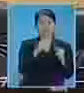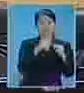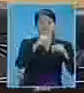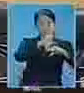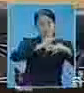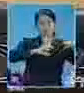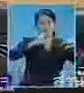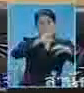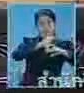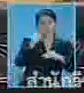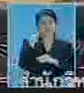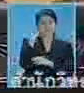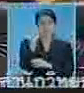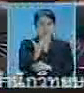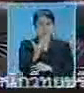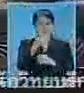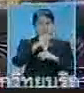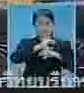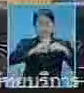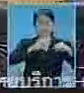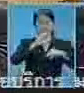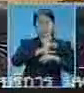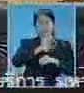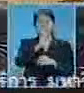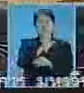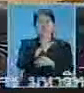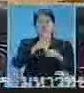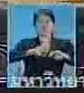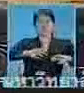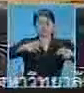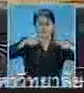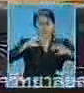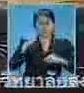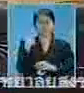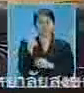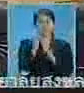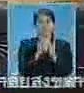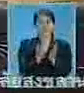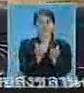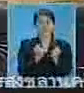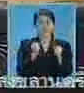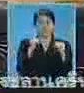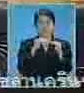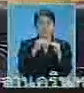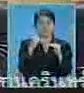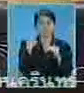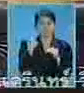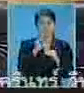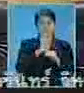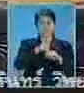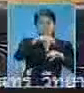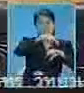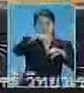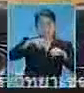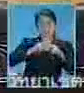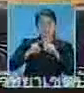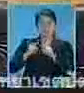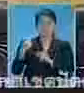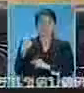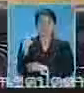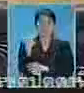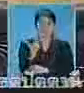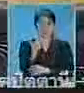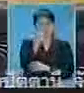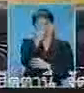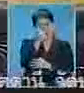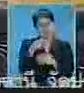การที่เป็นสลากการกุศลของรัฐบาลนี้มีผู้ได้รับสิทธิ์ไป3บริษัทด้วยกันถามว่าทำไมถึ